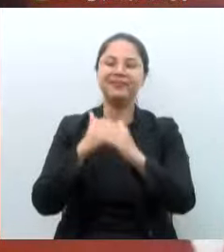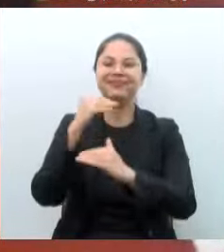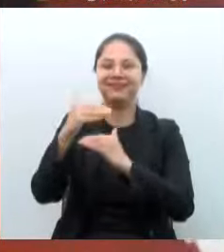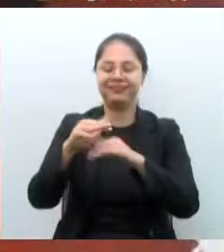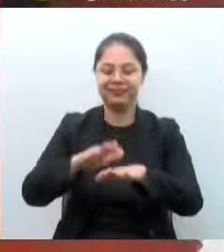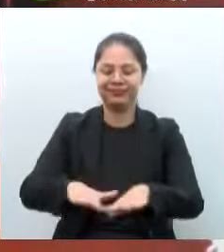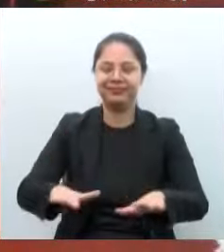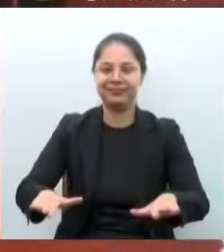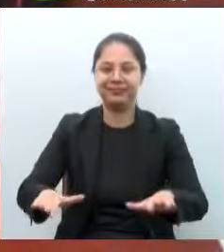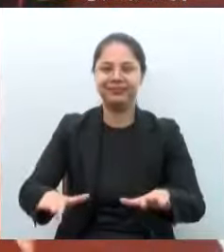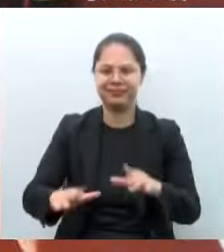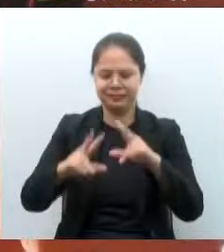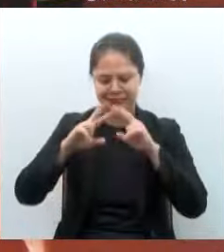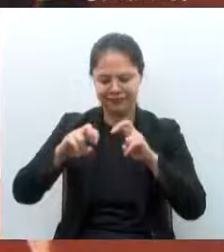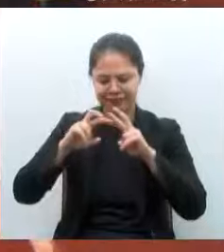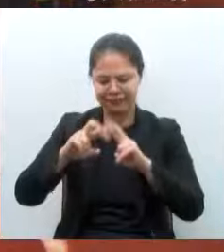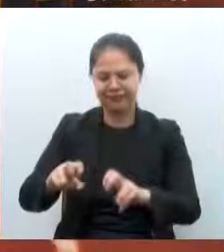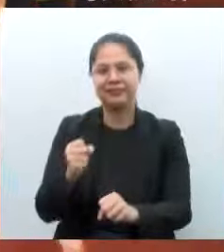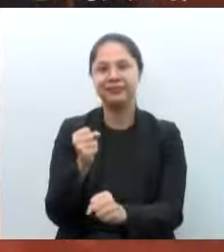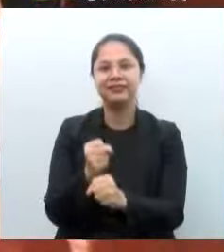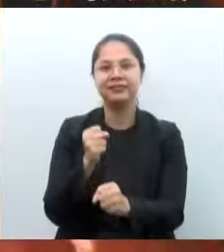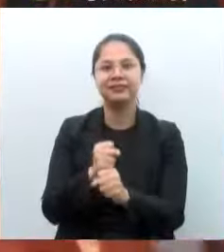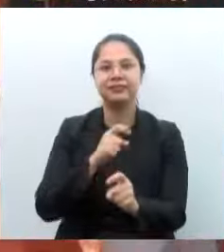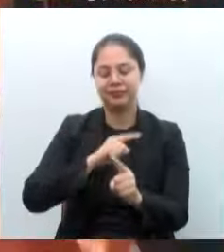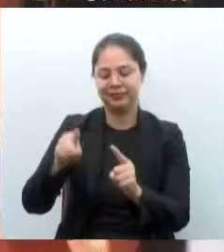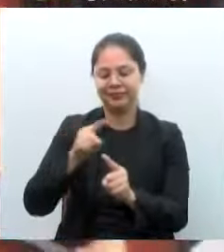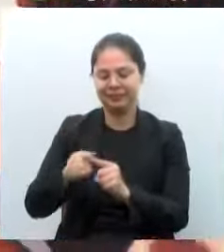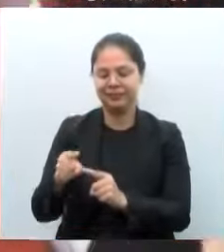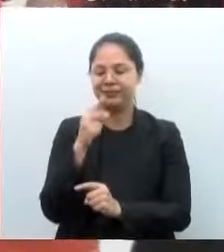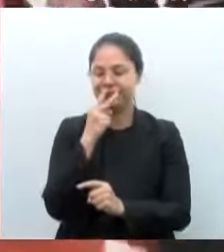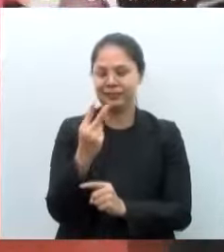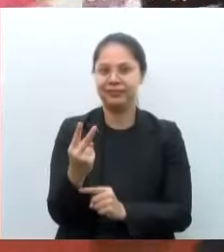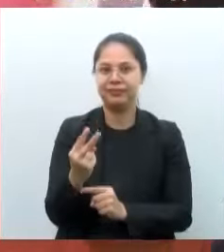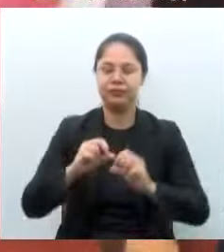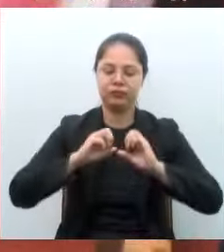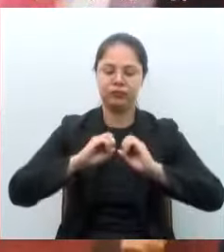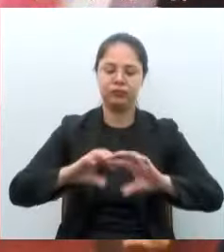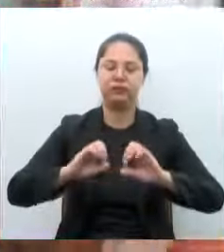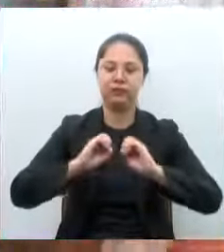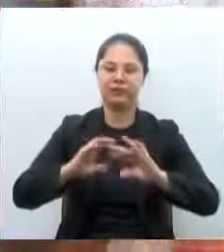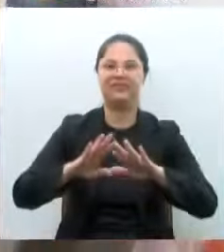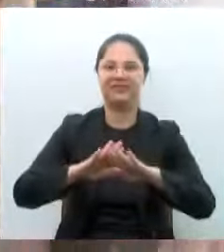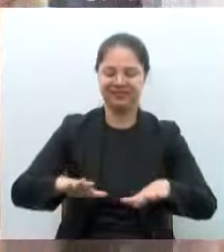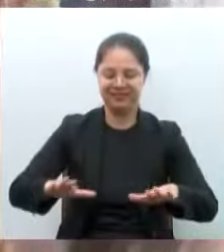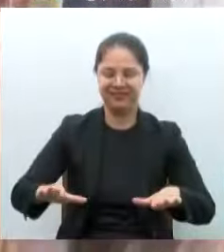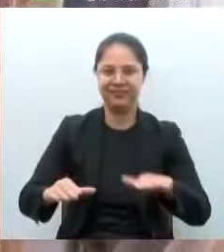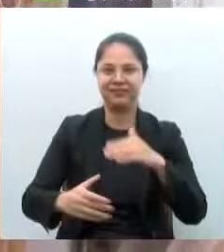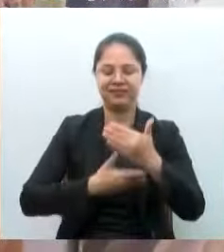ที่เด็กเนี่ยได้ค้นคว้าได้ศึกษาหาความรู้เพิ่มเติมแล้วเนี่ยเราก็สอนเขาเรื่องการ